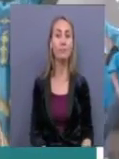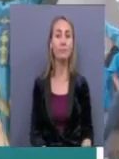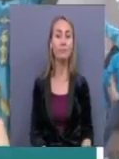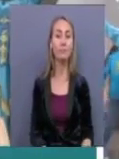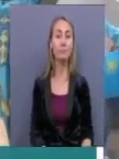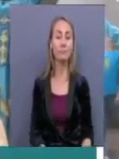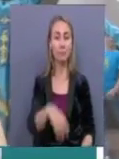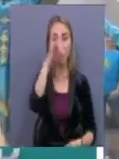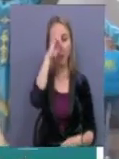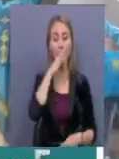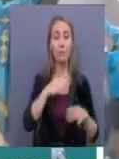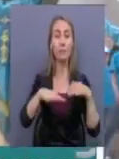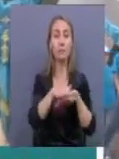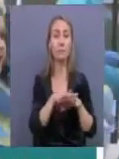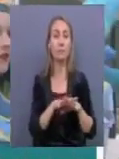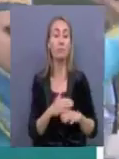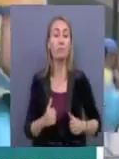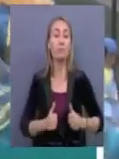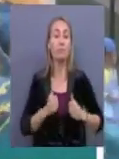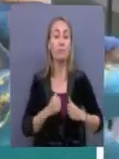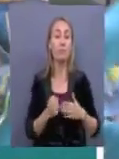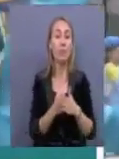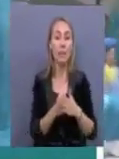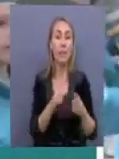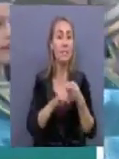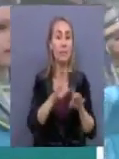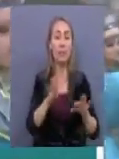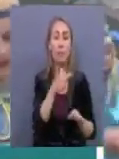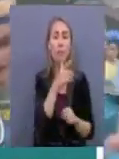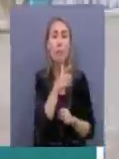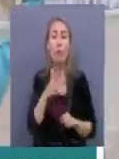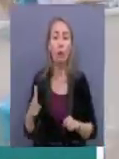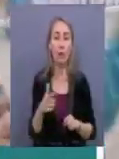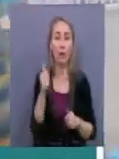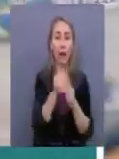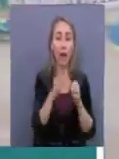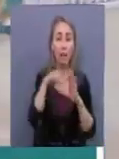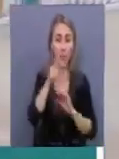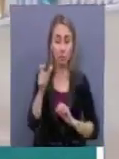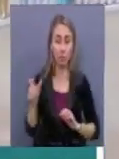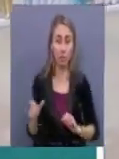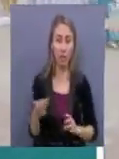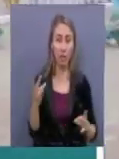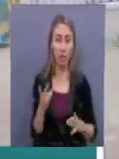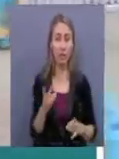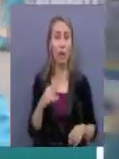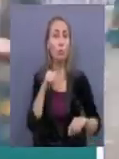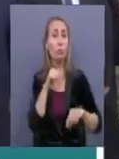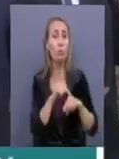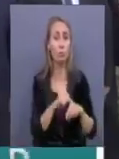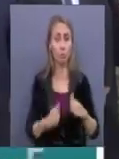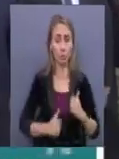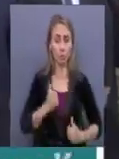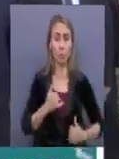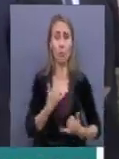Біз тәуелсіздікке аңсап, зарығып жеттік. Енді сол тәуелсіздіктің қасиетті рәміздерінде ерекше қадірлеуіміз, қастерлеуіміз